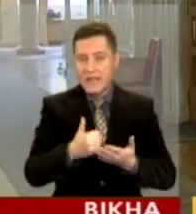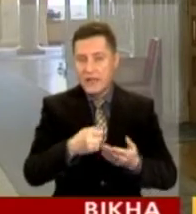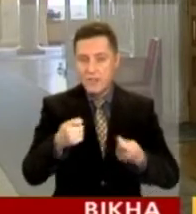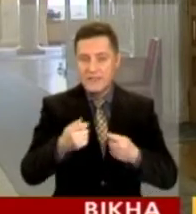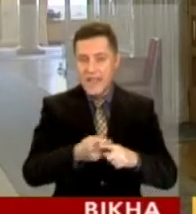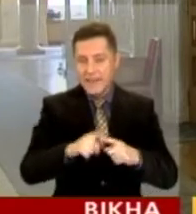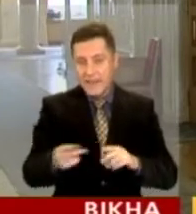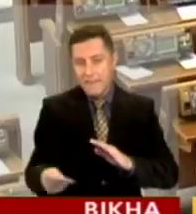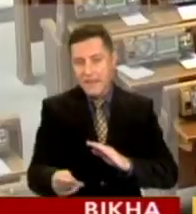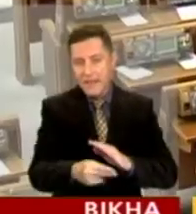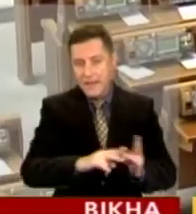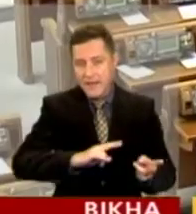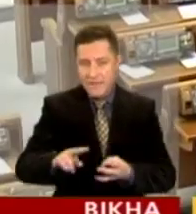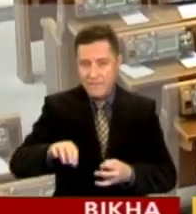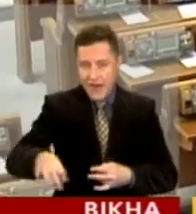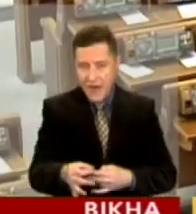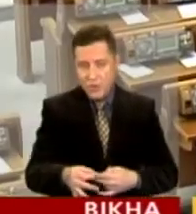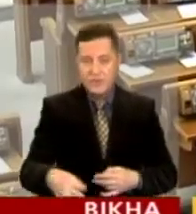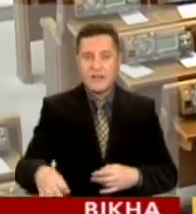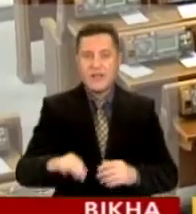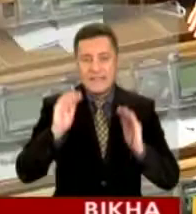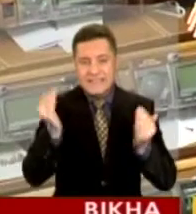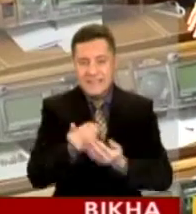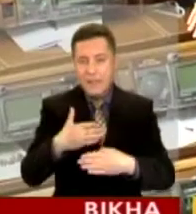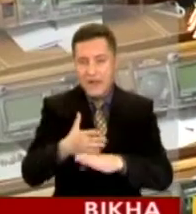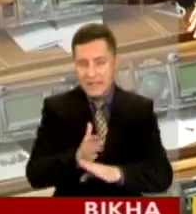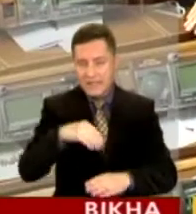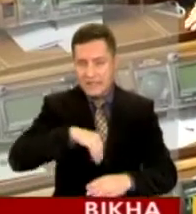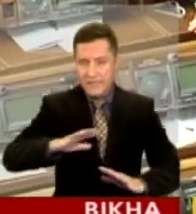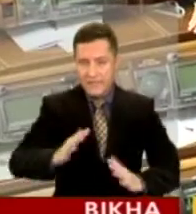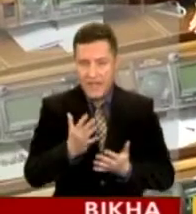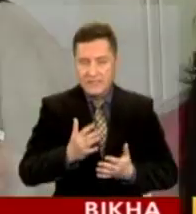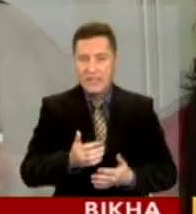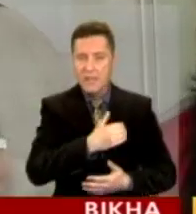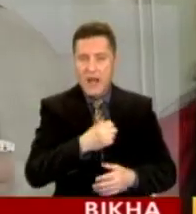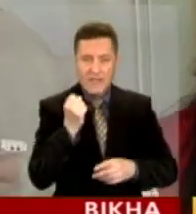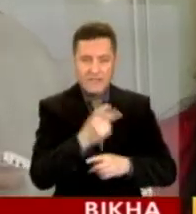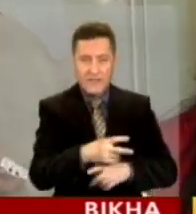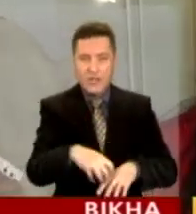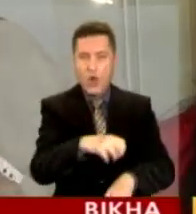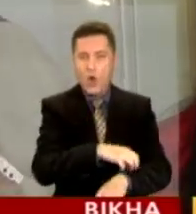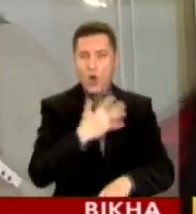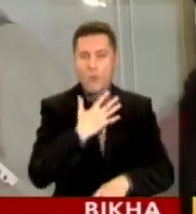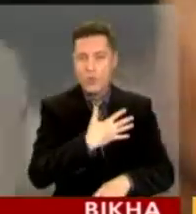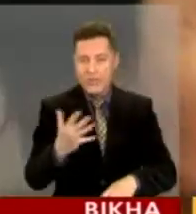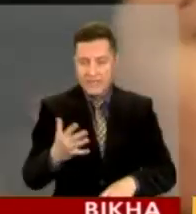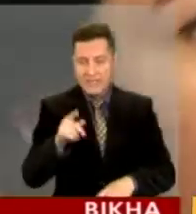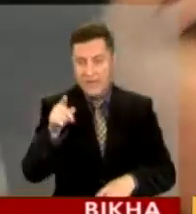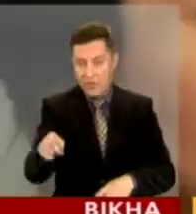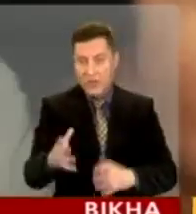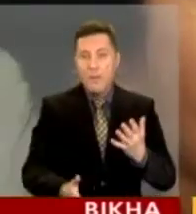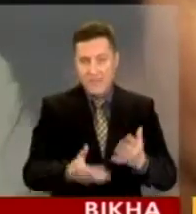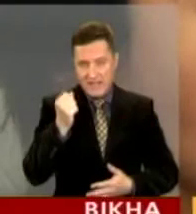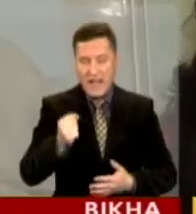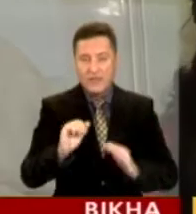підігрівають сепаратистські настрої. Зі слів народних обранців, з секретної наради намагалися вигнати комуністів, бо їхні однопартійці, не криючись,